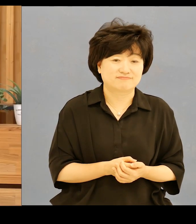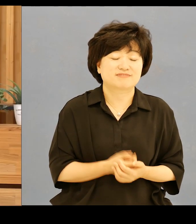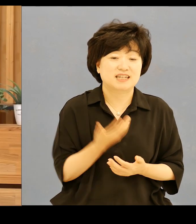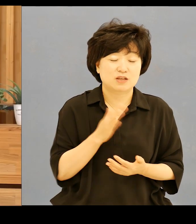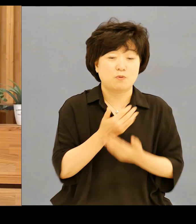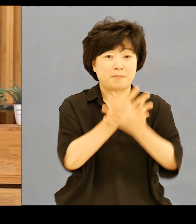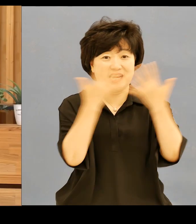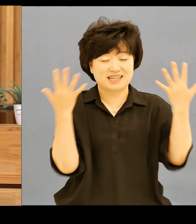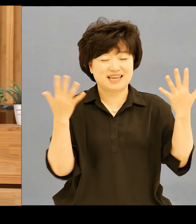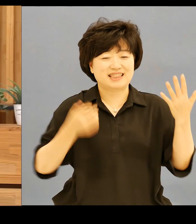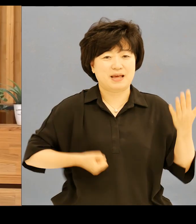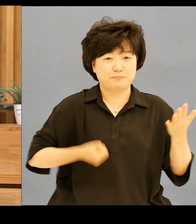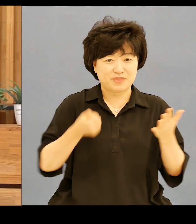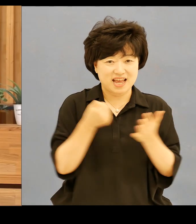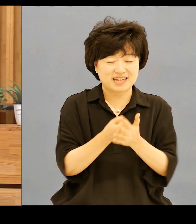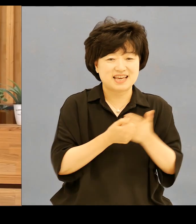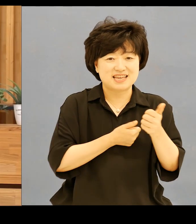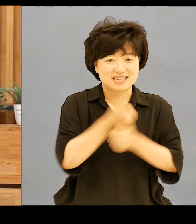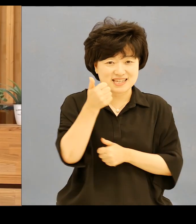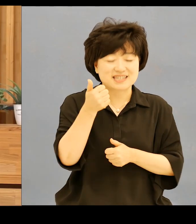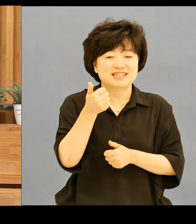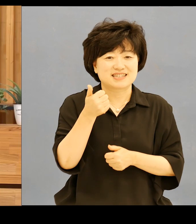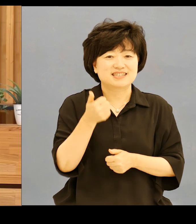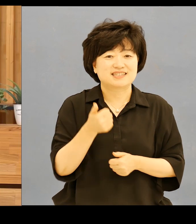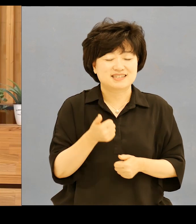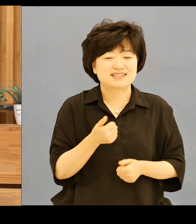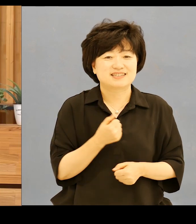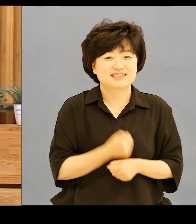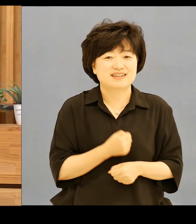그래도 너무 밝게 잘 담대하게 이겨내고 계신 것 같아요.